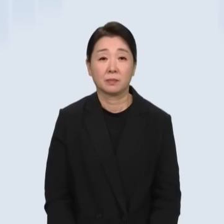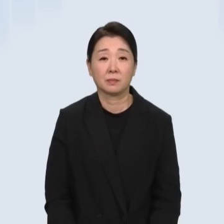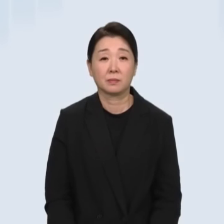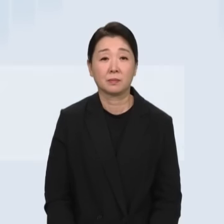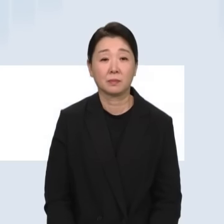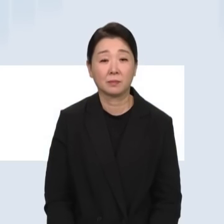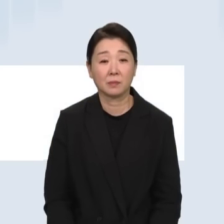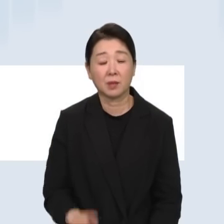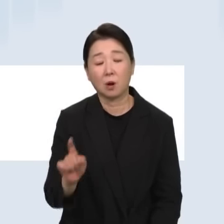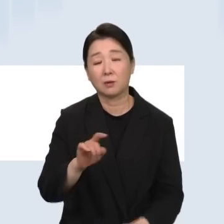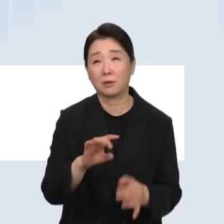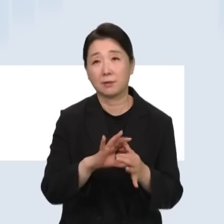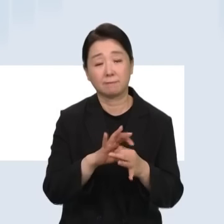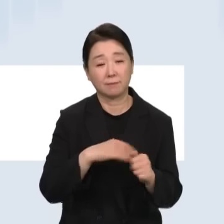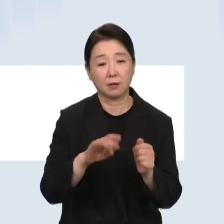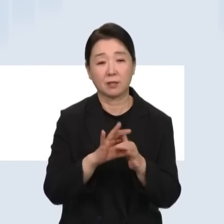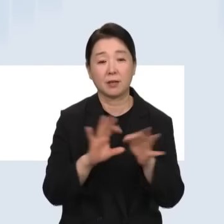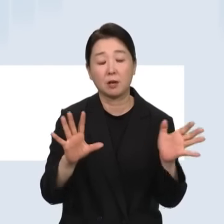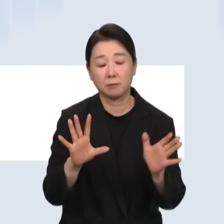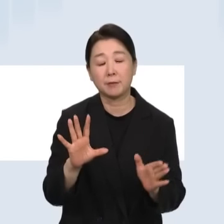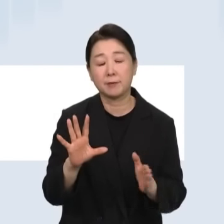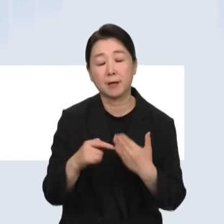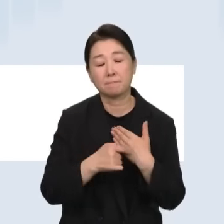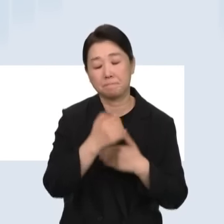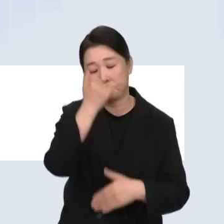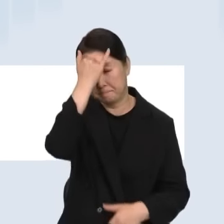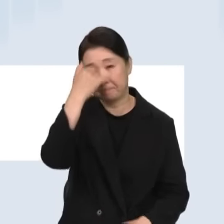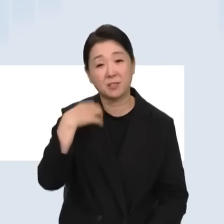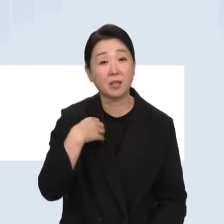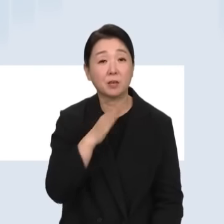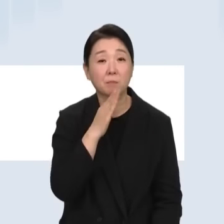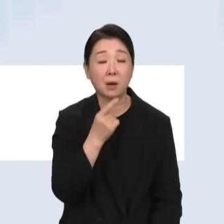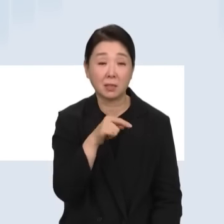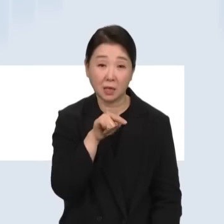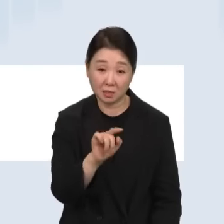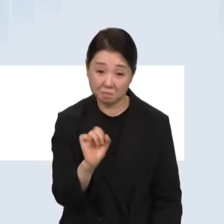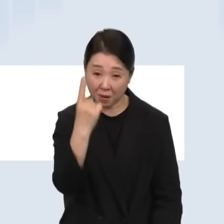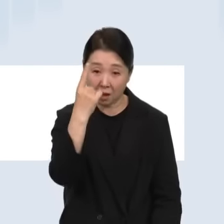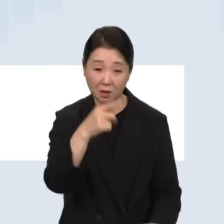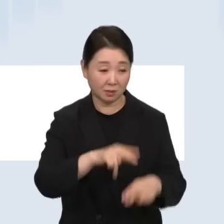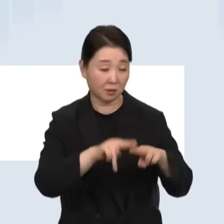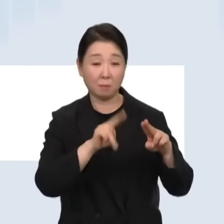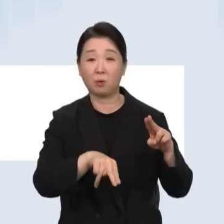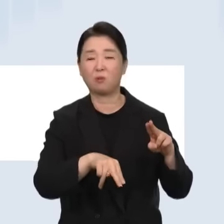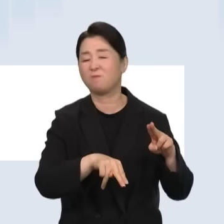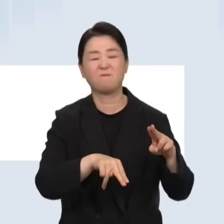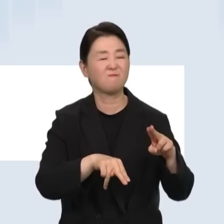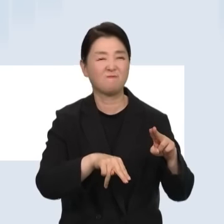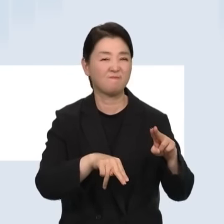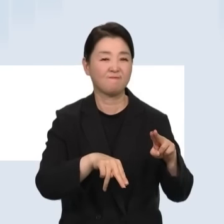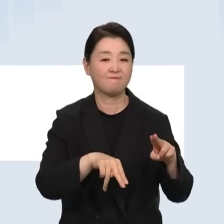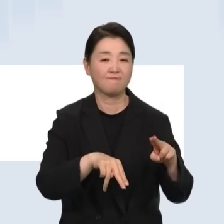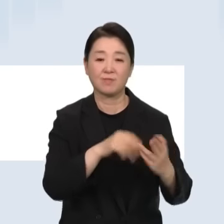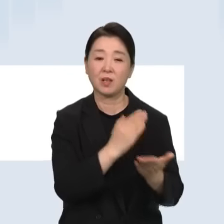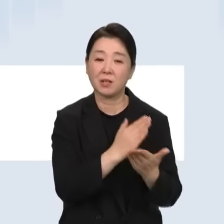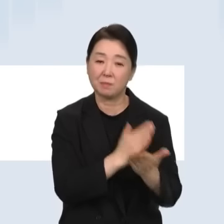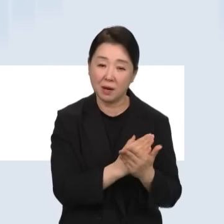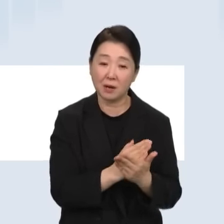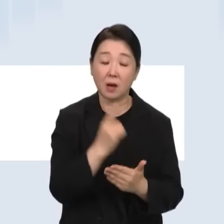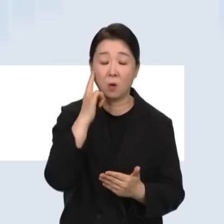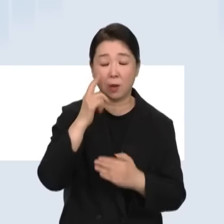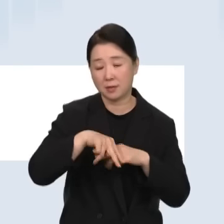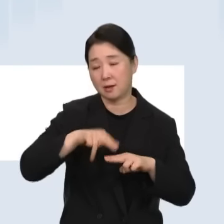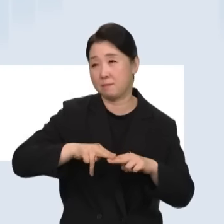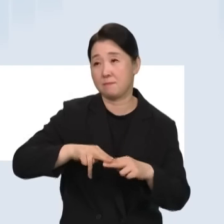어떤 경우가 아주 도의적인 책임은 지겠지만은 그걸로 인해서 전역 사표라든지 이런 건 하지 말아라. 사업 표명을 하지